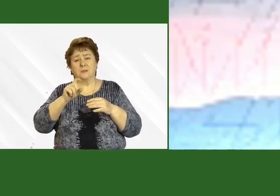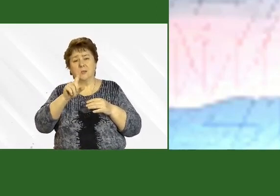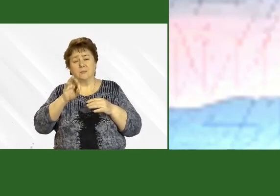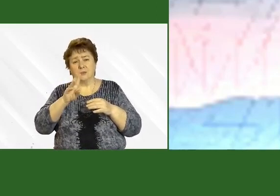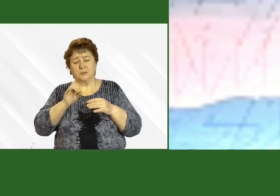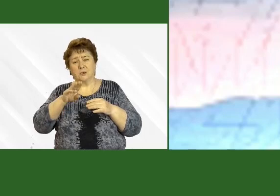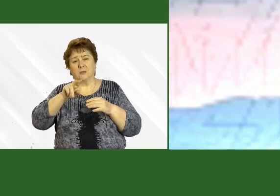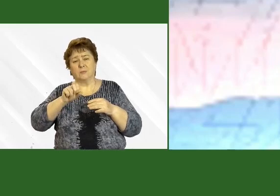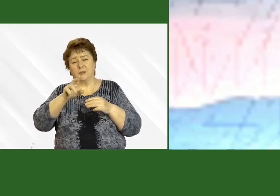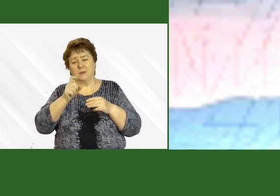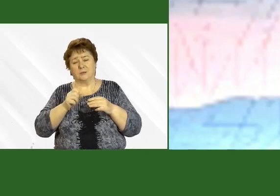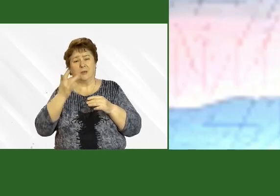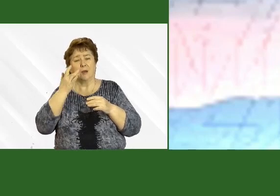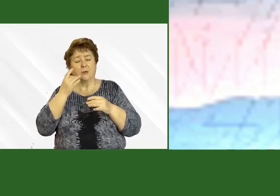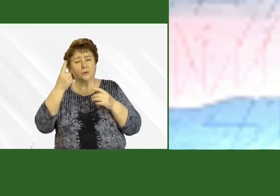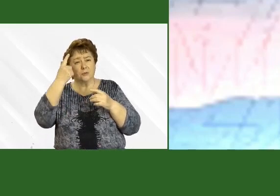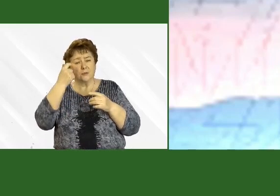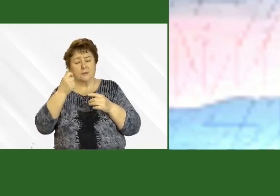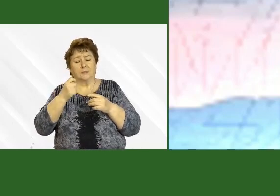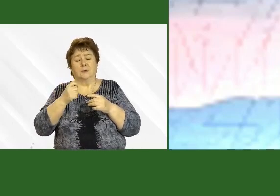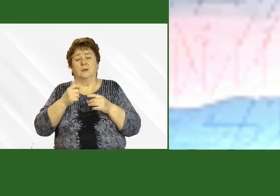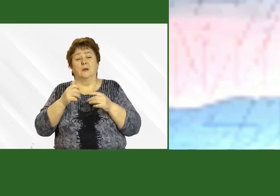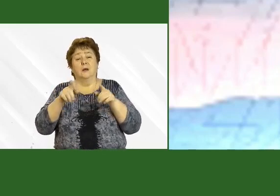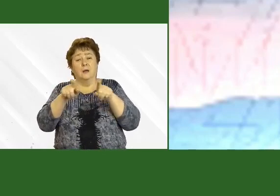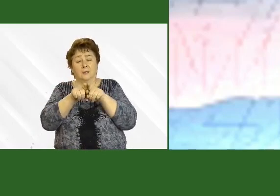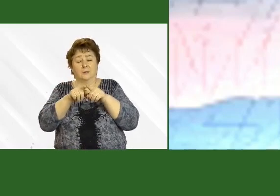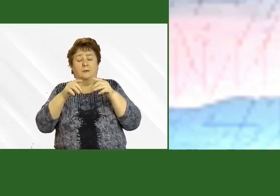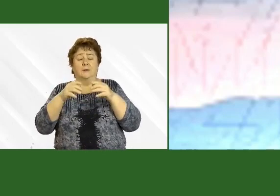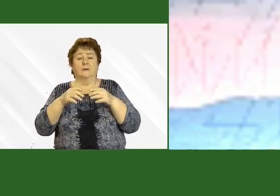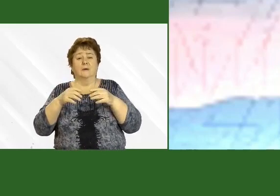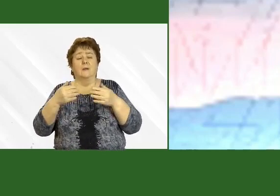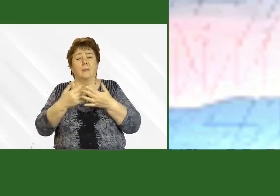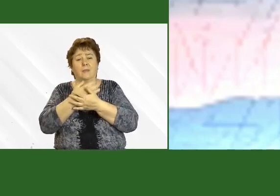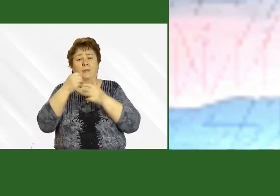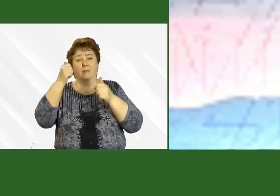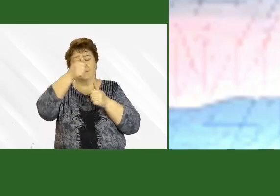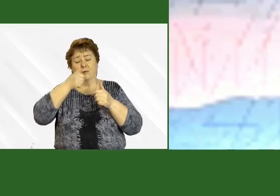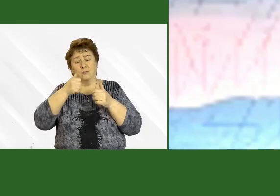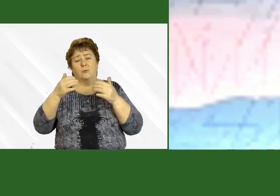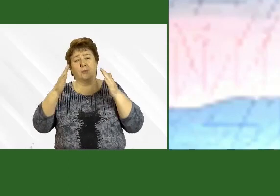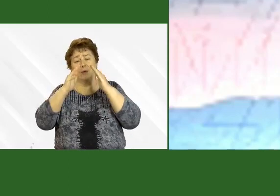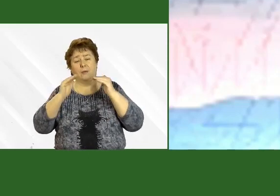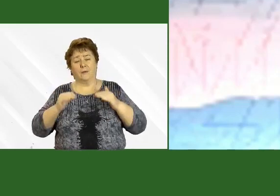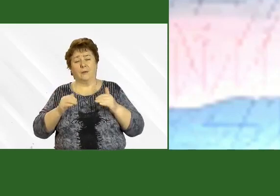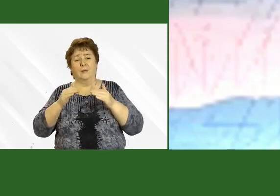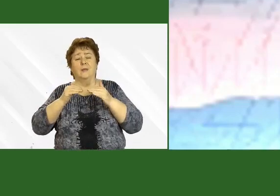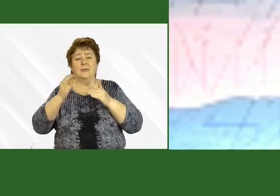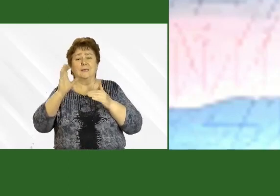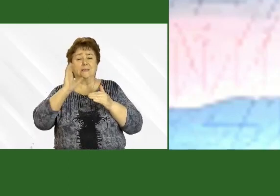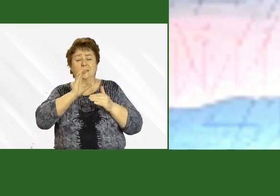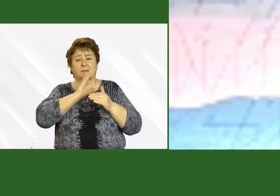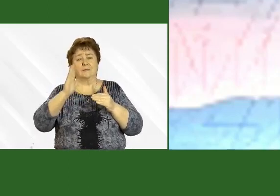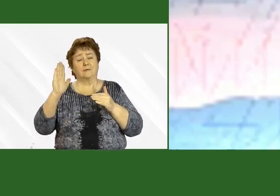пихта которая популярна в качестве рождественской утки особенно на северо-востоке сша